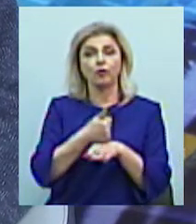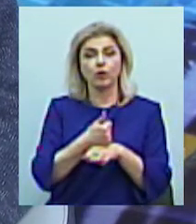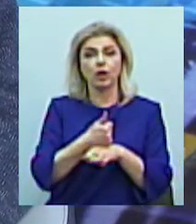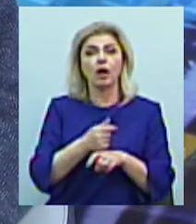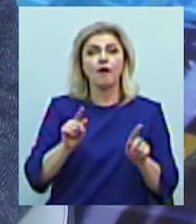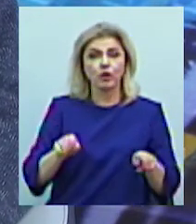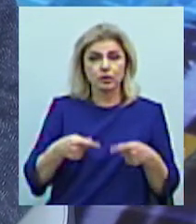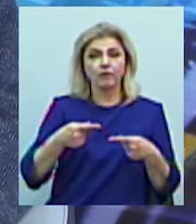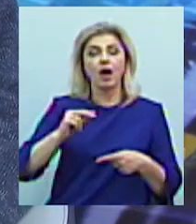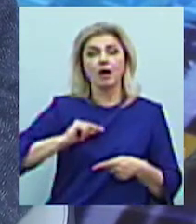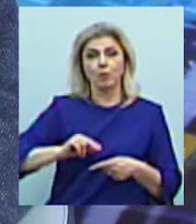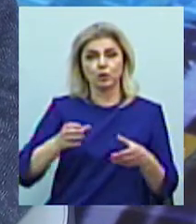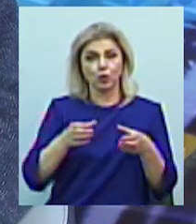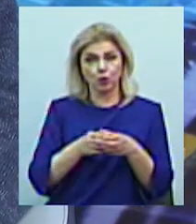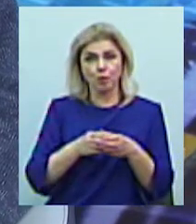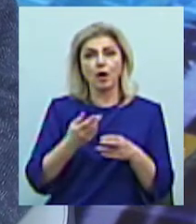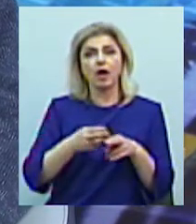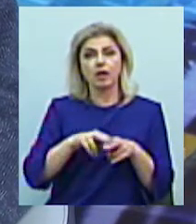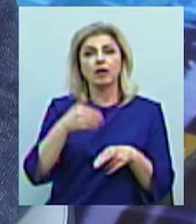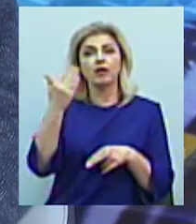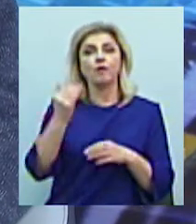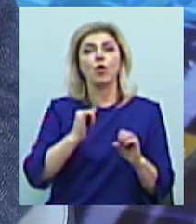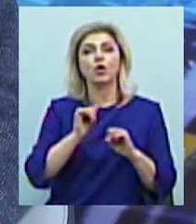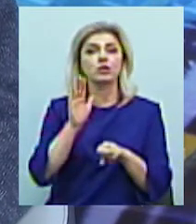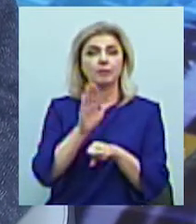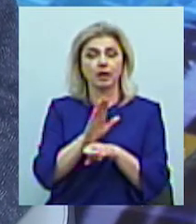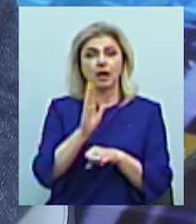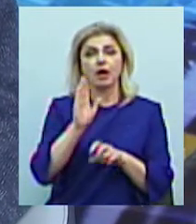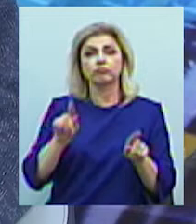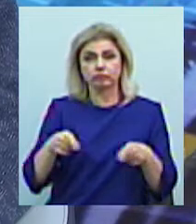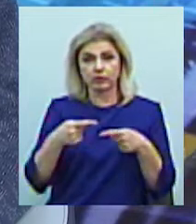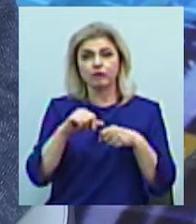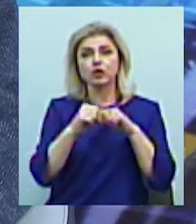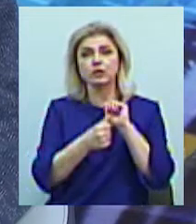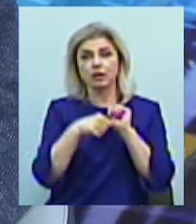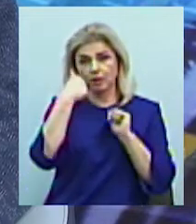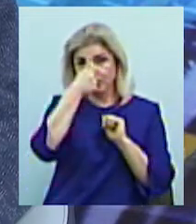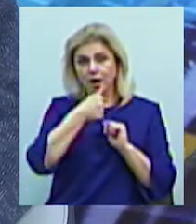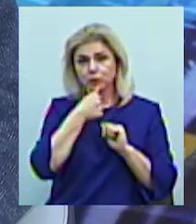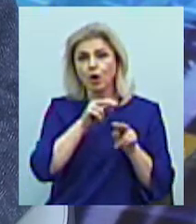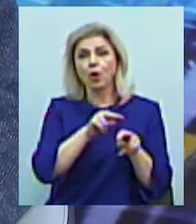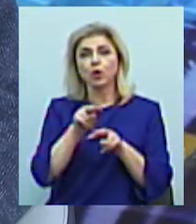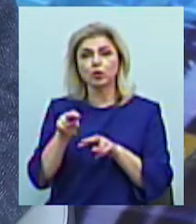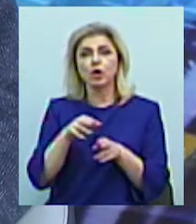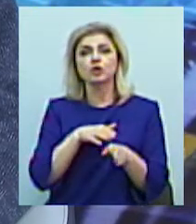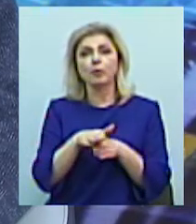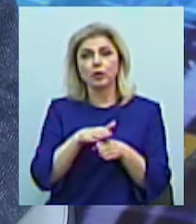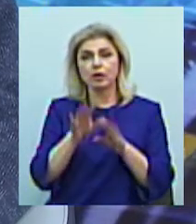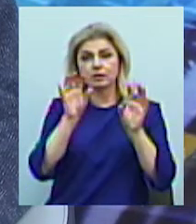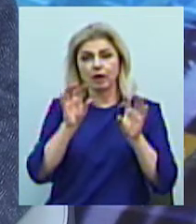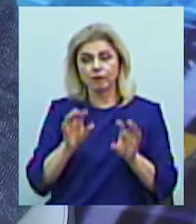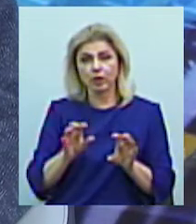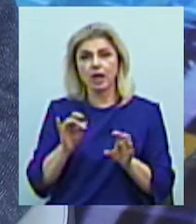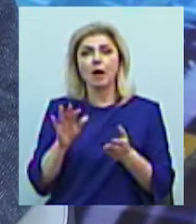воссоздавать рабочую группу, которая была его распоряжением создана в 2016 году по контролю за соблюдением законодательства в сфере